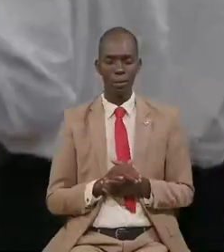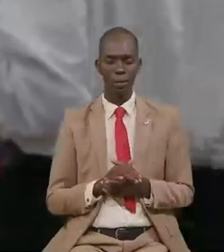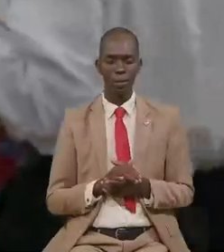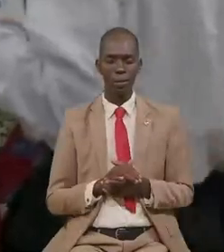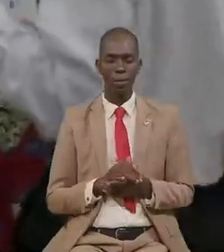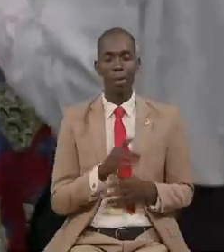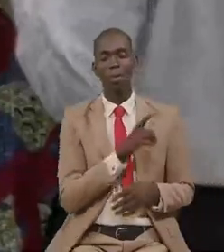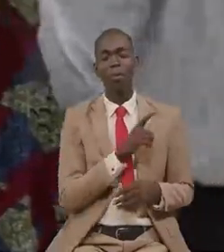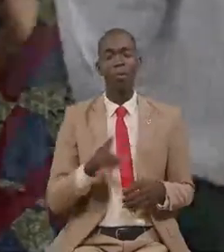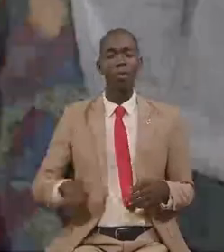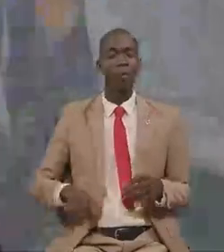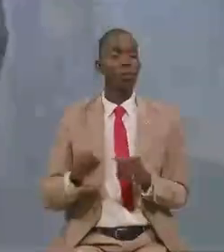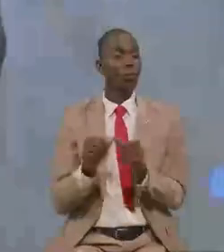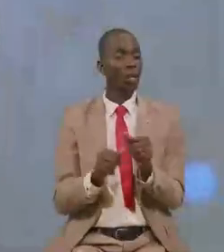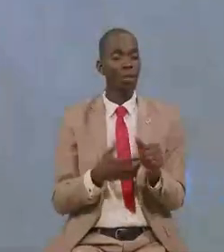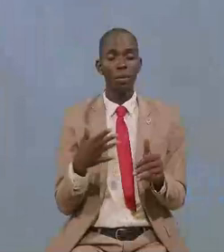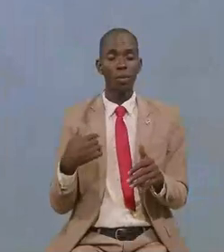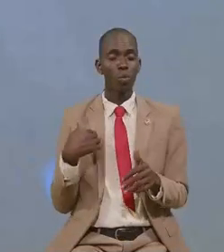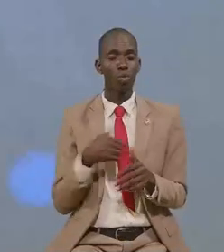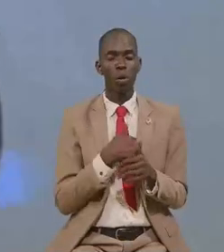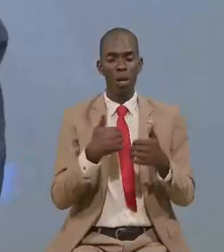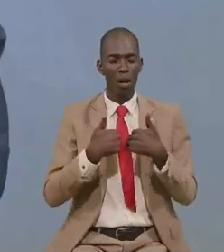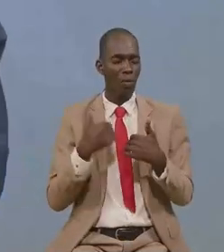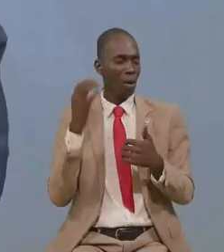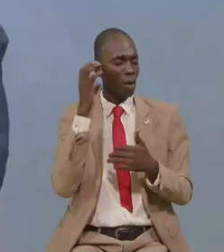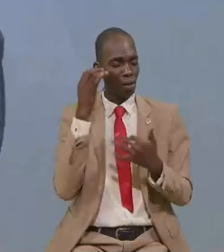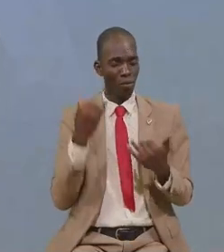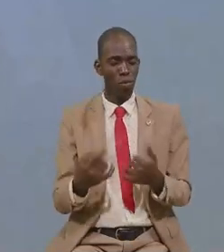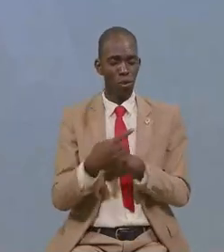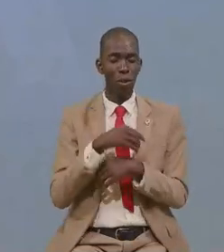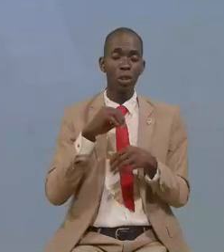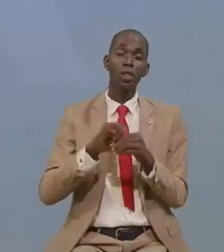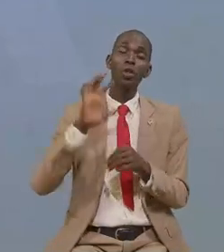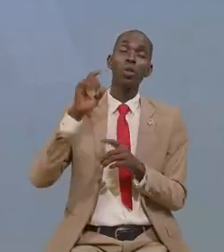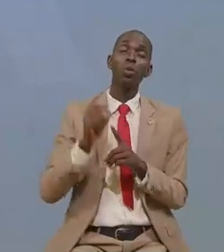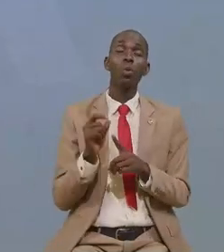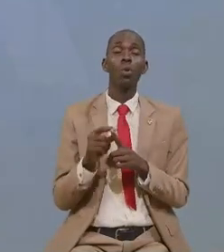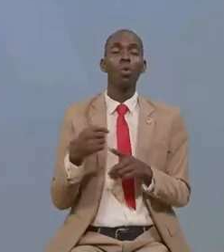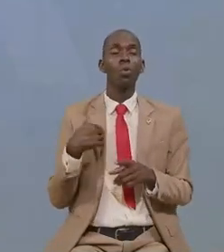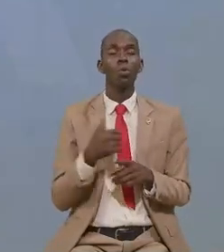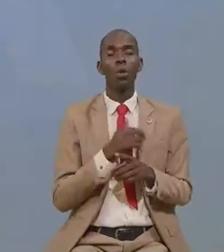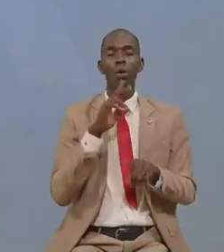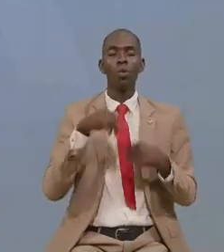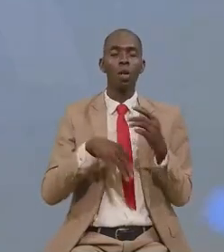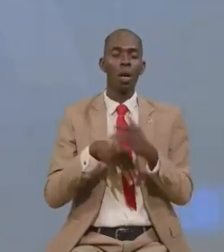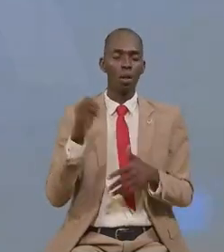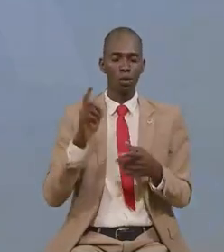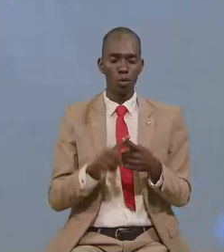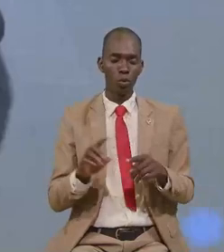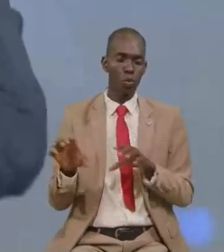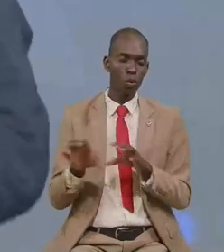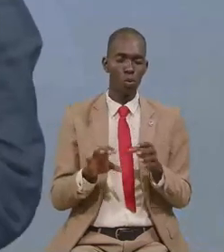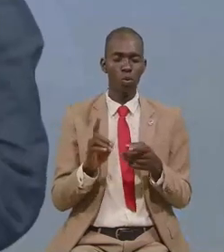Seigneur, tout ce que nous avons entendu aujourd'hui dans ta parole, nous allons pour observer,